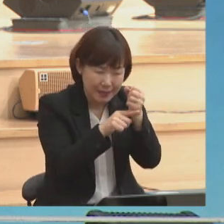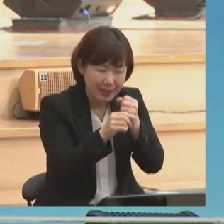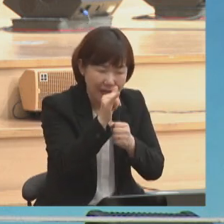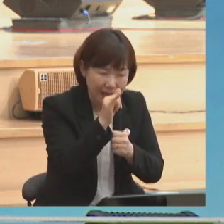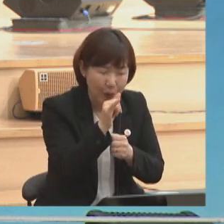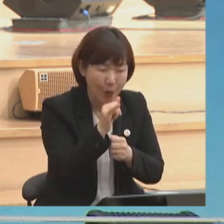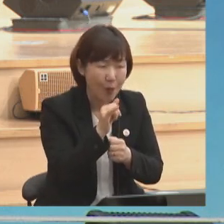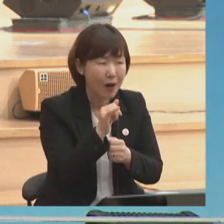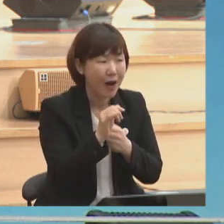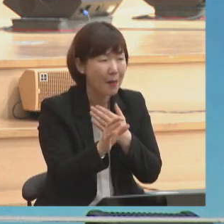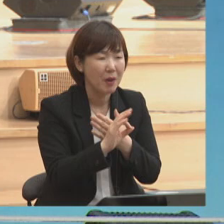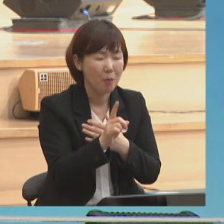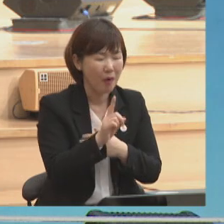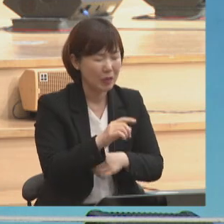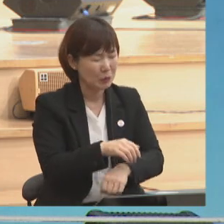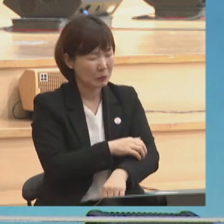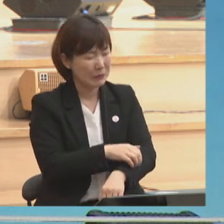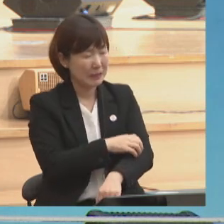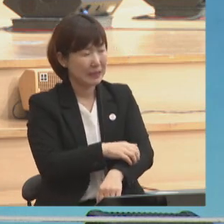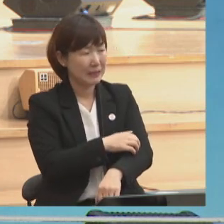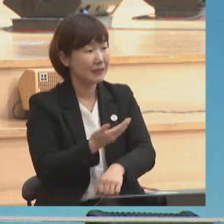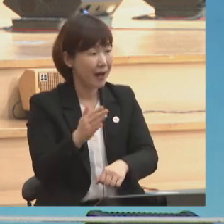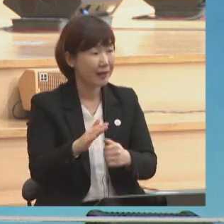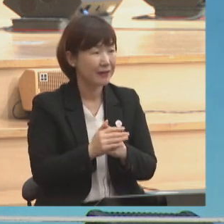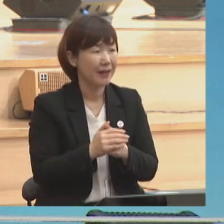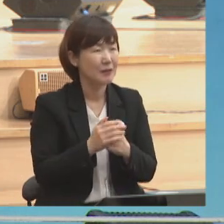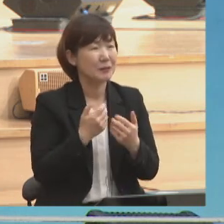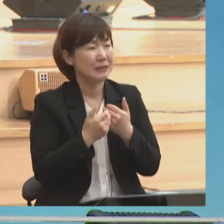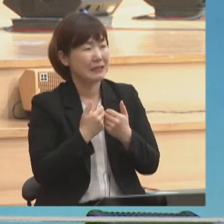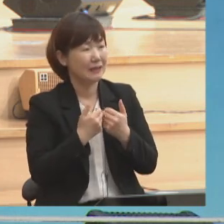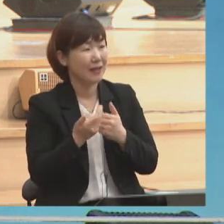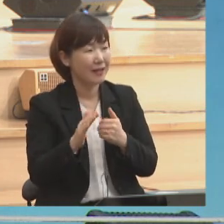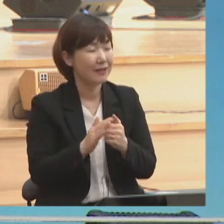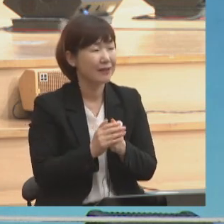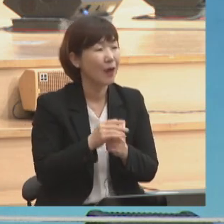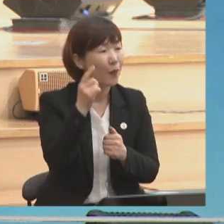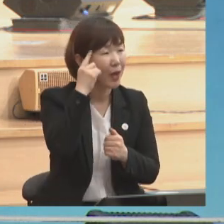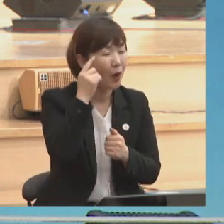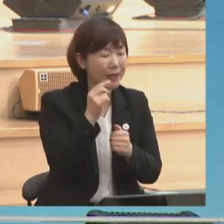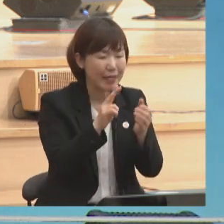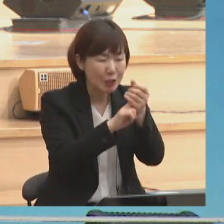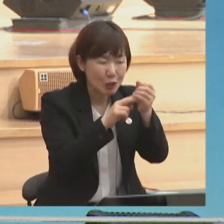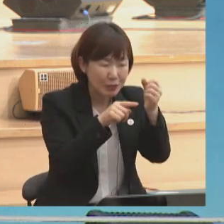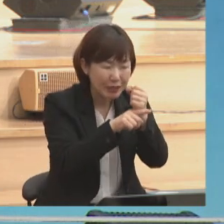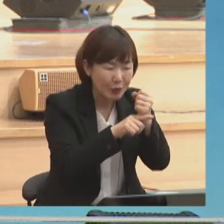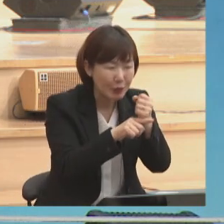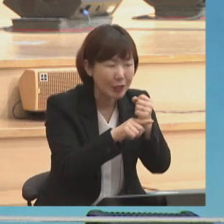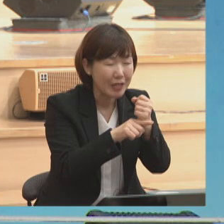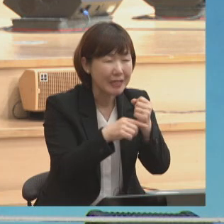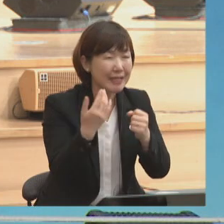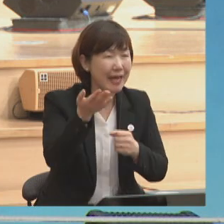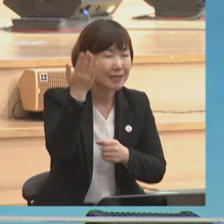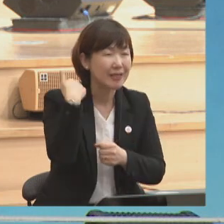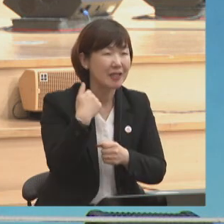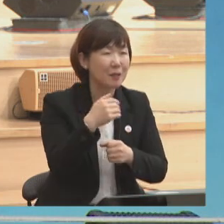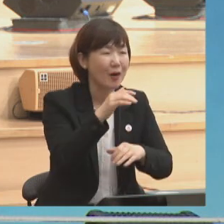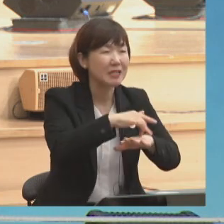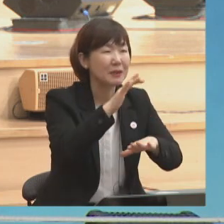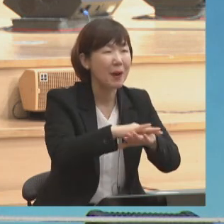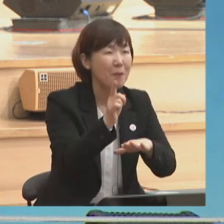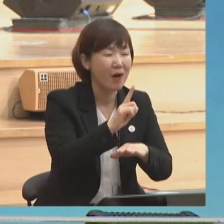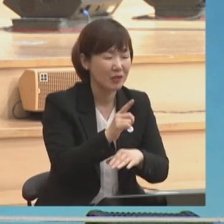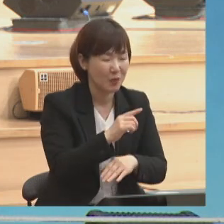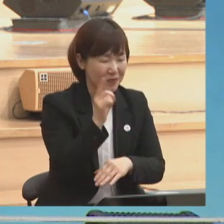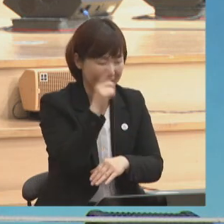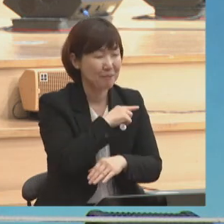왜 그러냐 하면 우리 속에 숨은 의도가 언제나 음흉한 것들이었거든요. 그러니까 의도라고 말하면 다